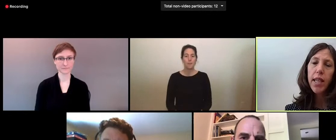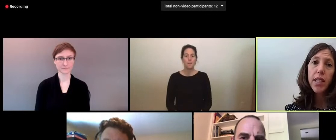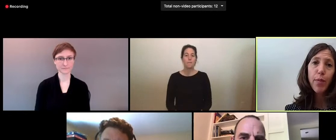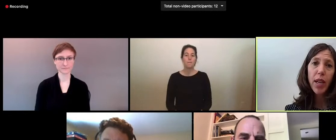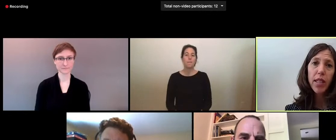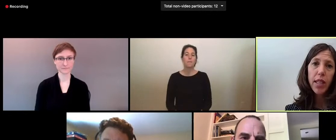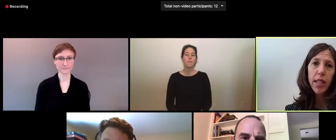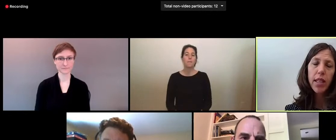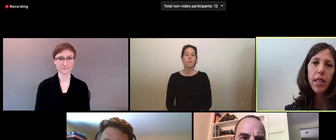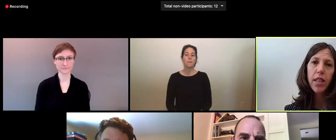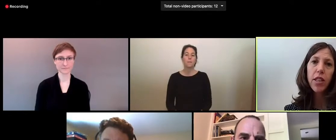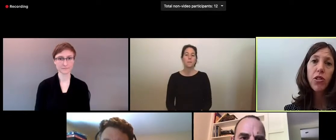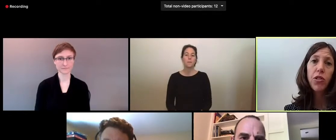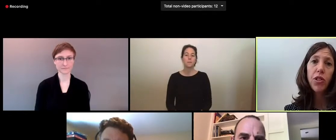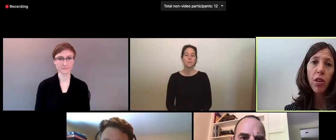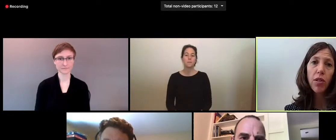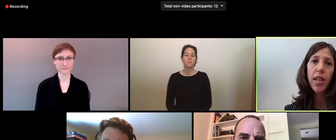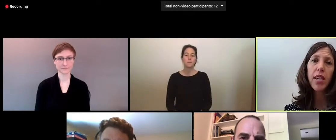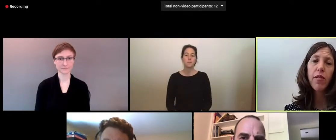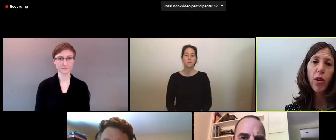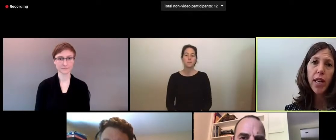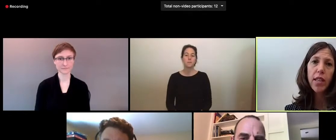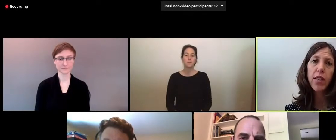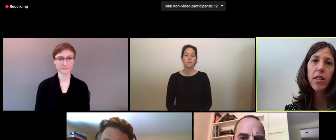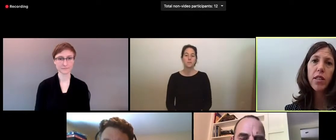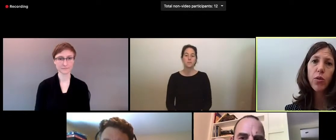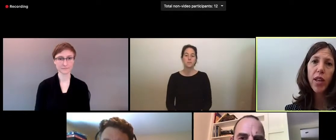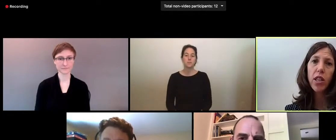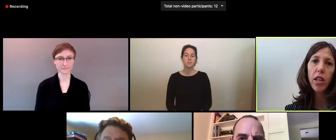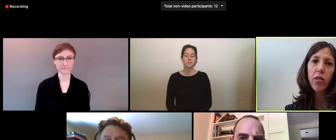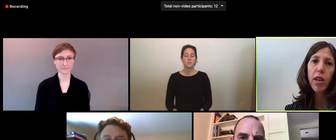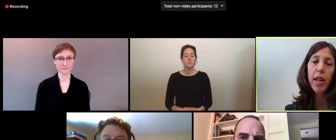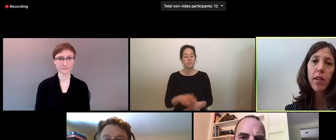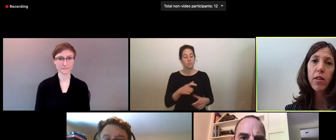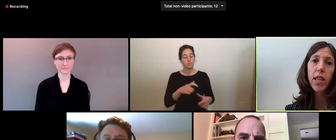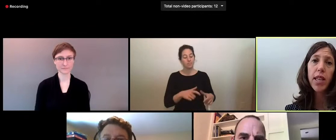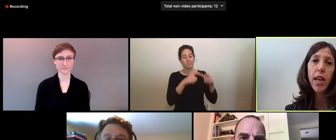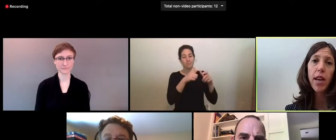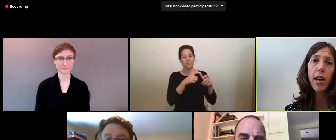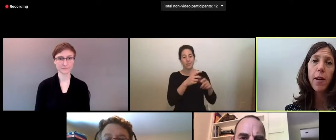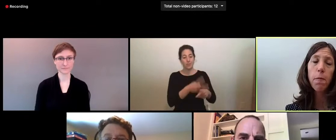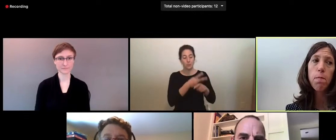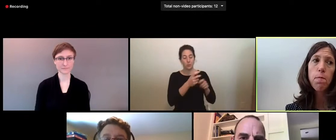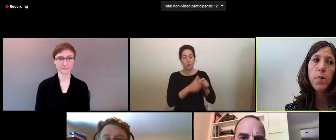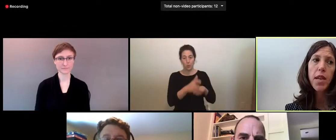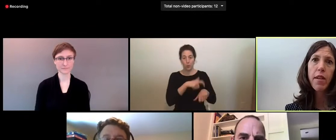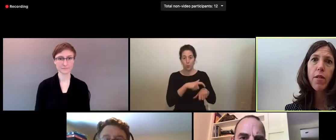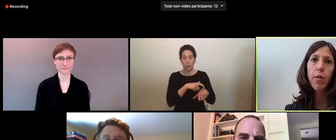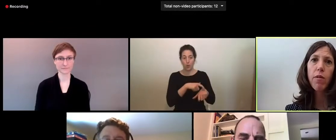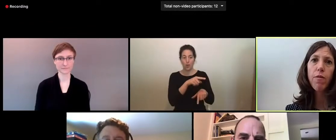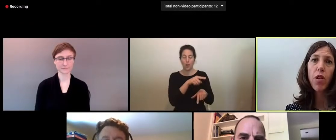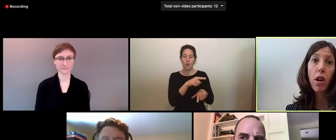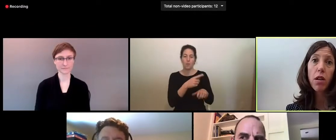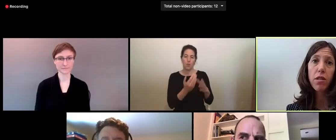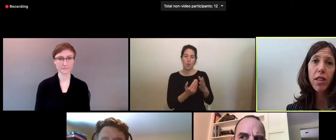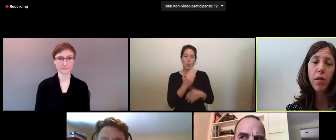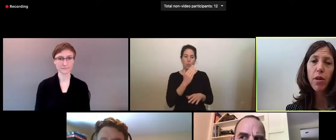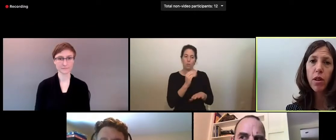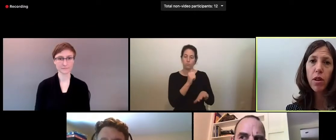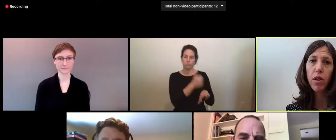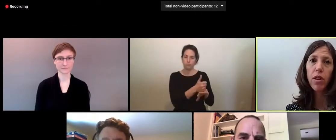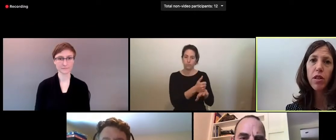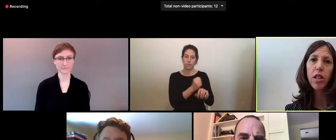Aussi, il y a des pratiques dans les foyers de soins de longue durée maintenant qui est vraiment